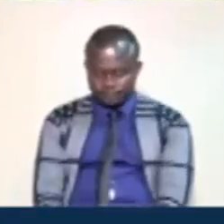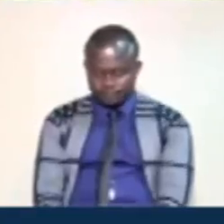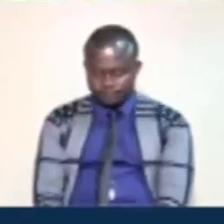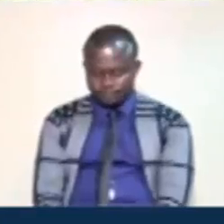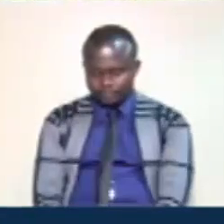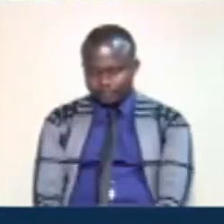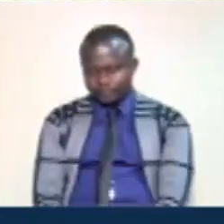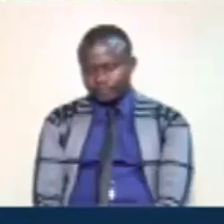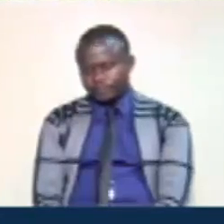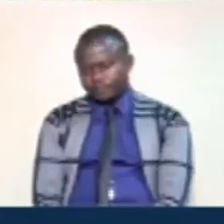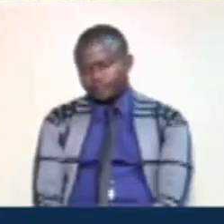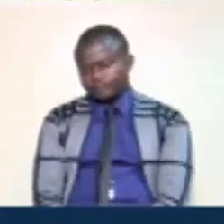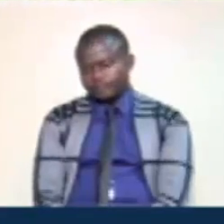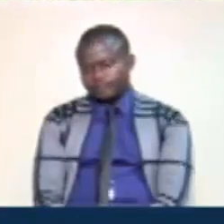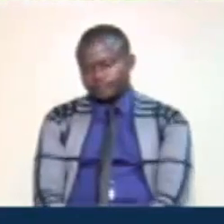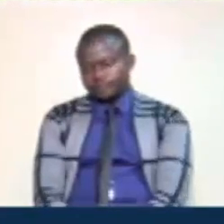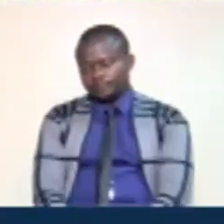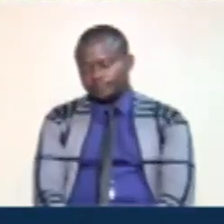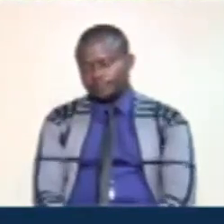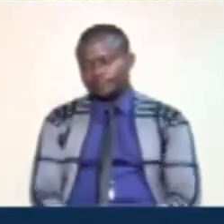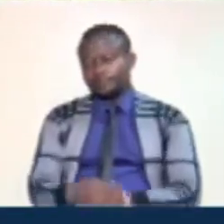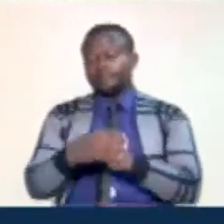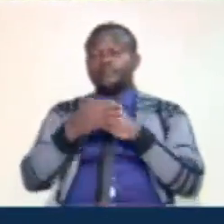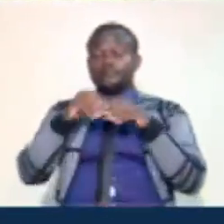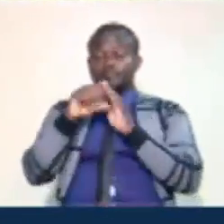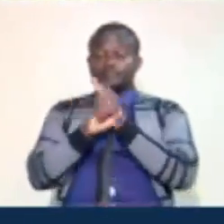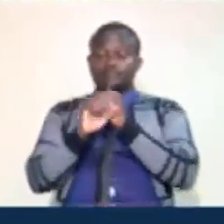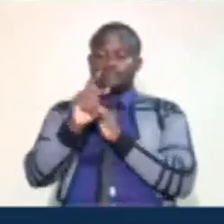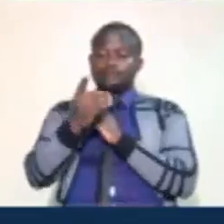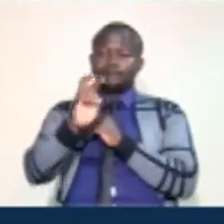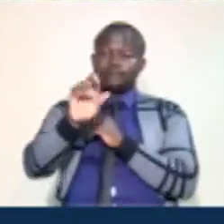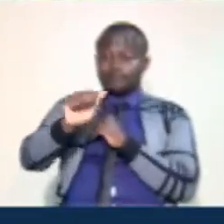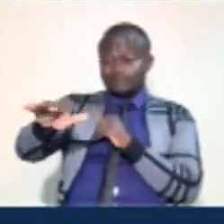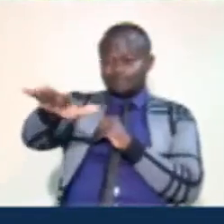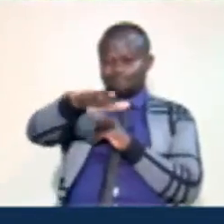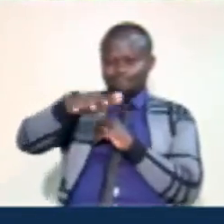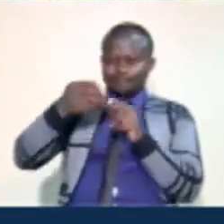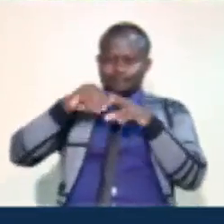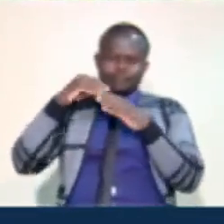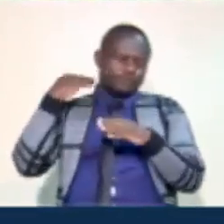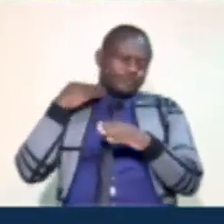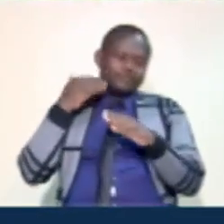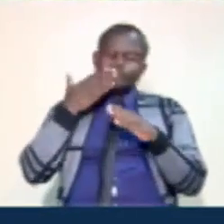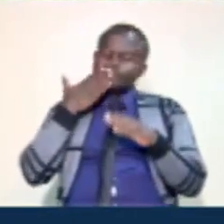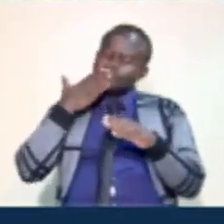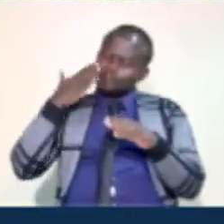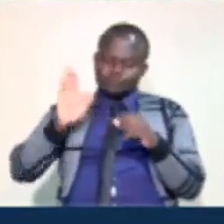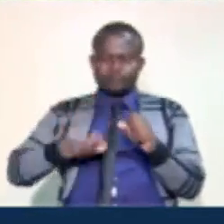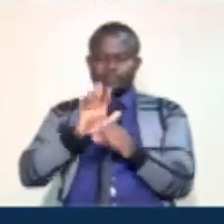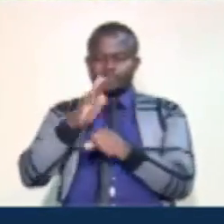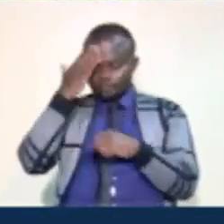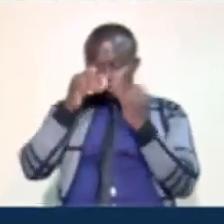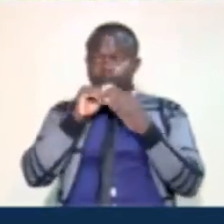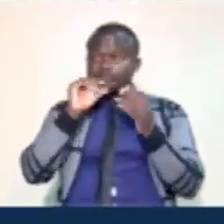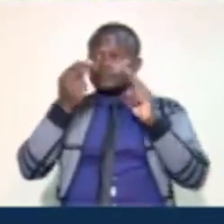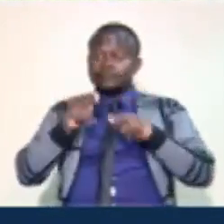ahantu habaye Jenoside twita ndengakamere, bitewe n'uko ubwicanyi bwaho ntabwo bwabereye ku misozi